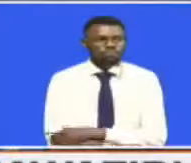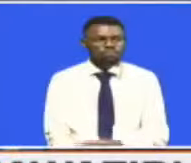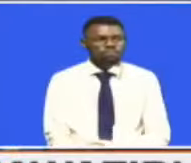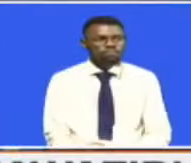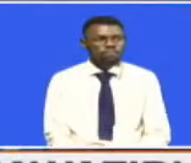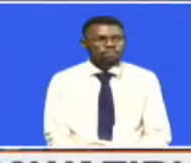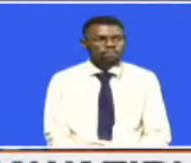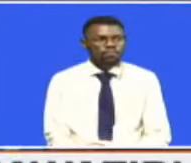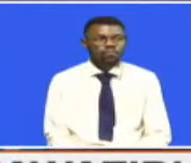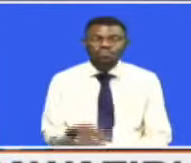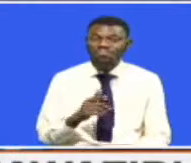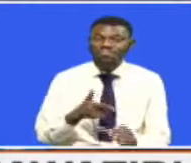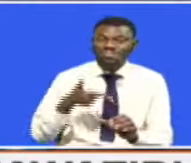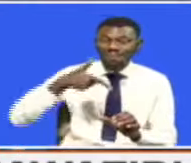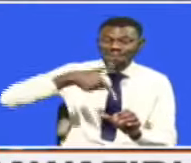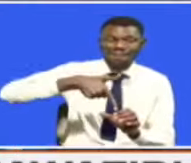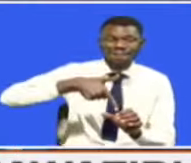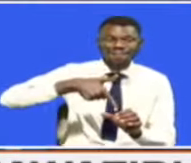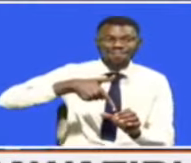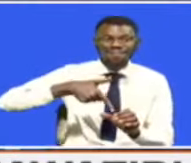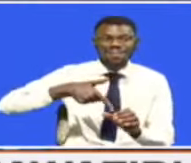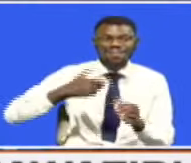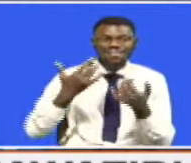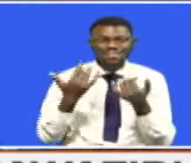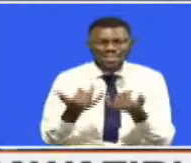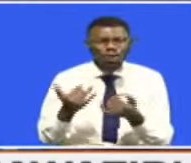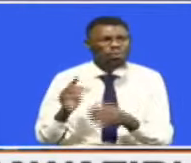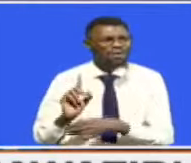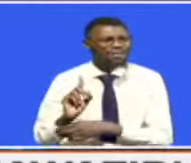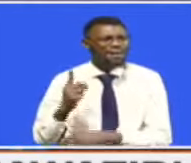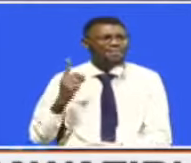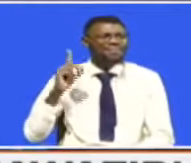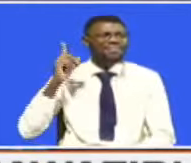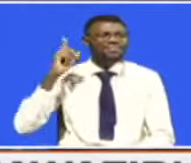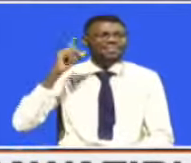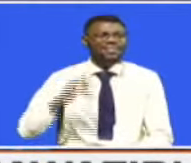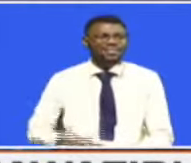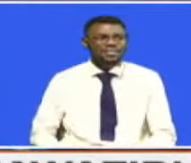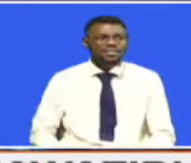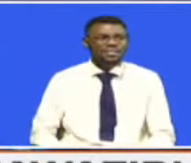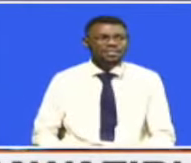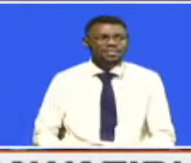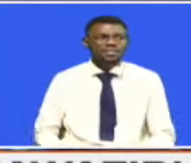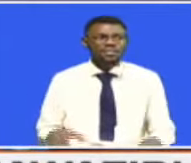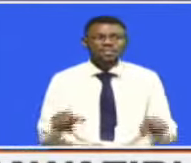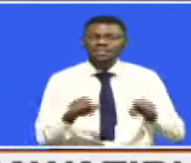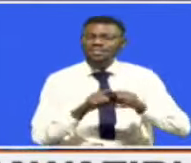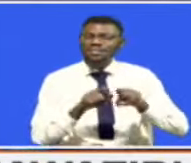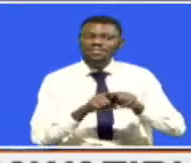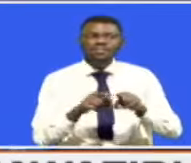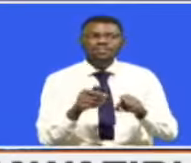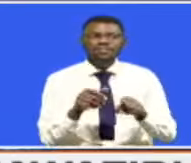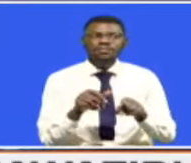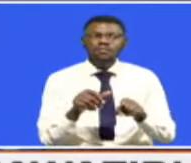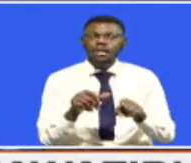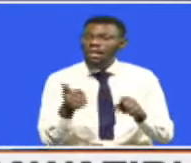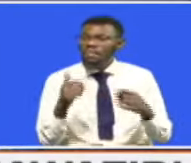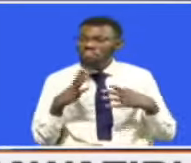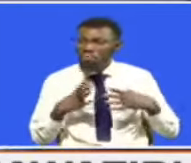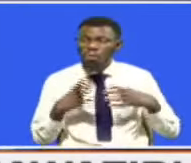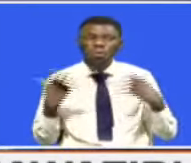ya crude oil imeenda juu. Na kama wale watu wa Makerere wako na kisima, mimi niko tayari kuchimba